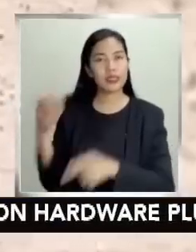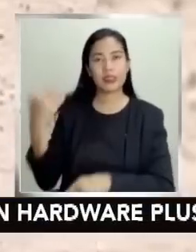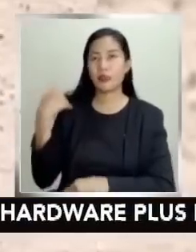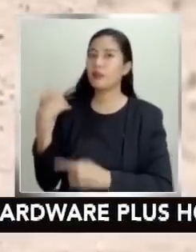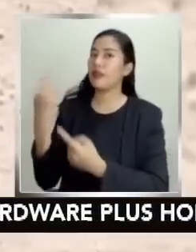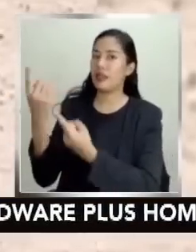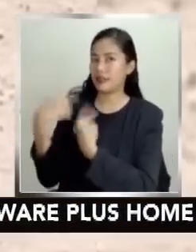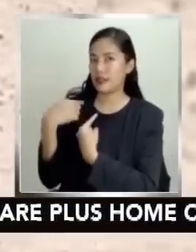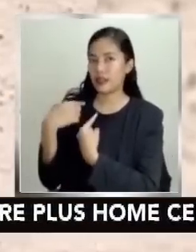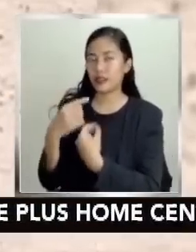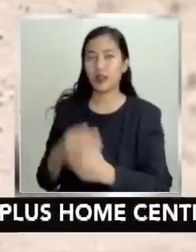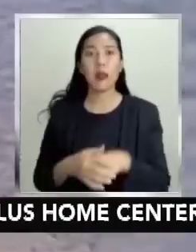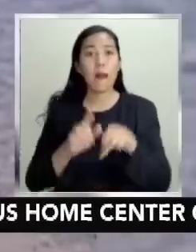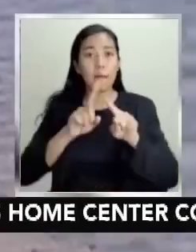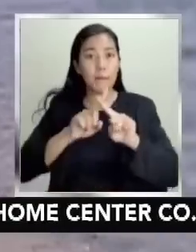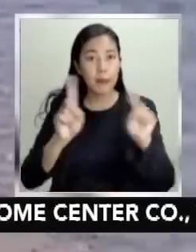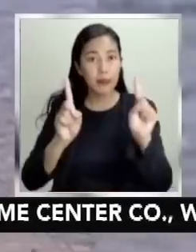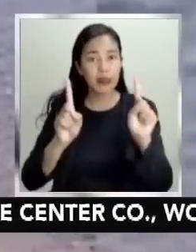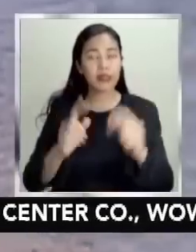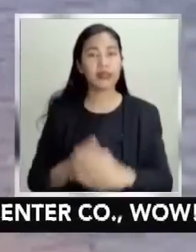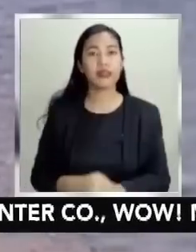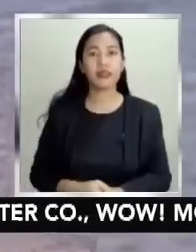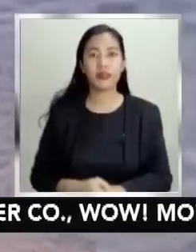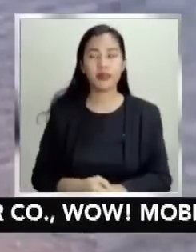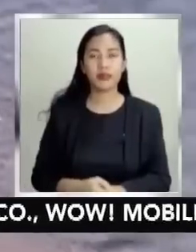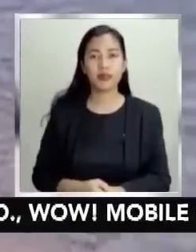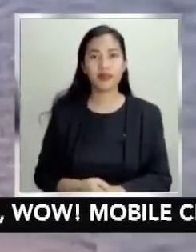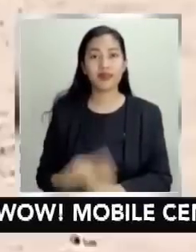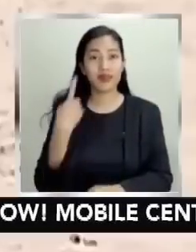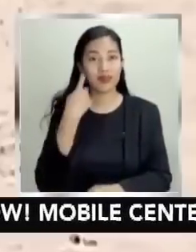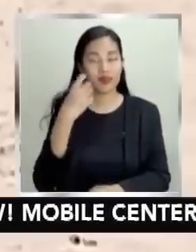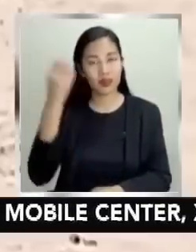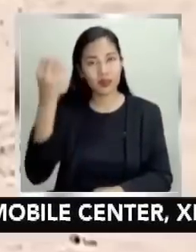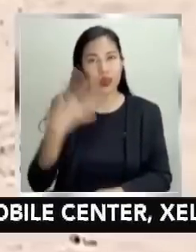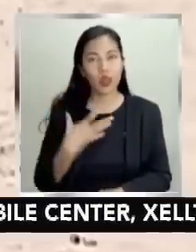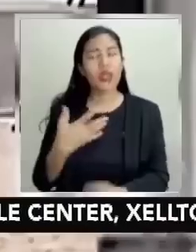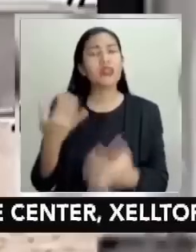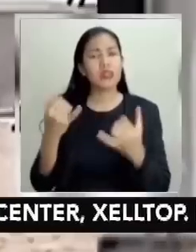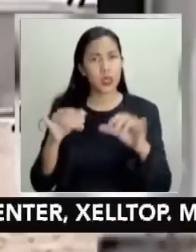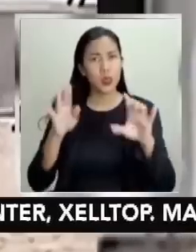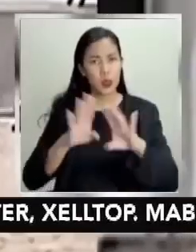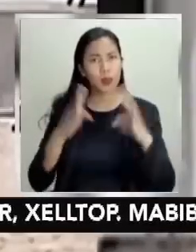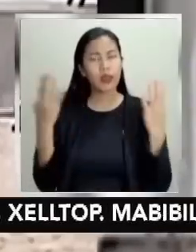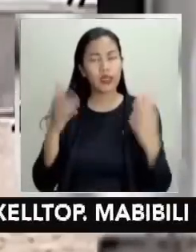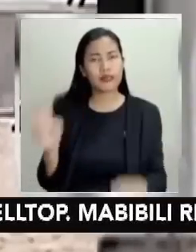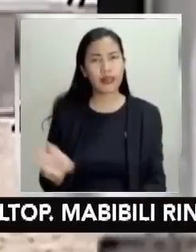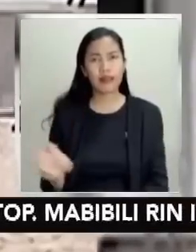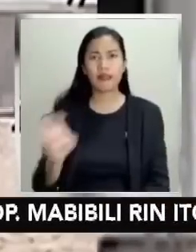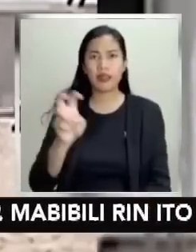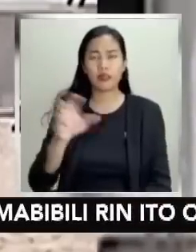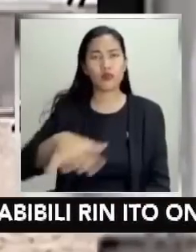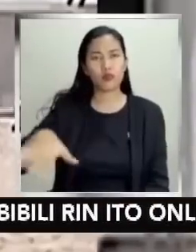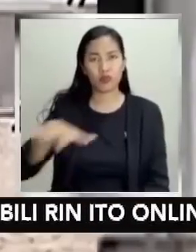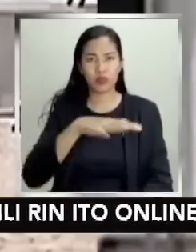Pero nauna na rin nilang sinabi na mananatiling bukas ang turismo sa bayan.